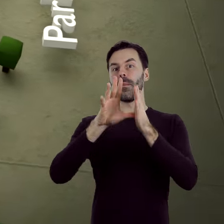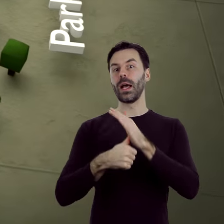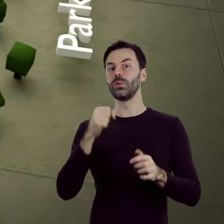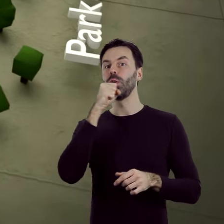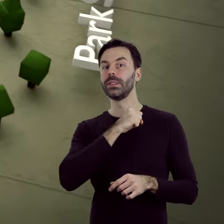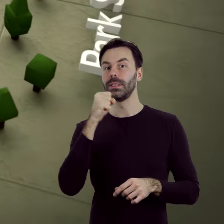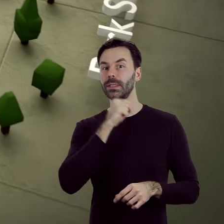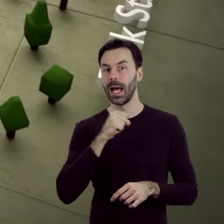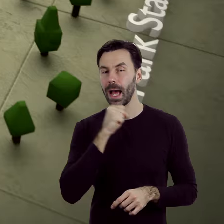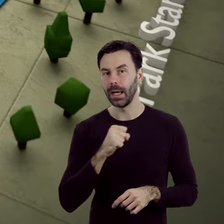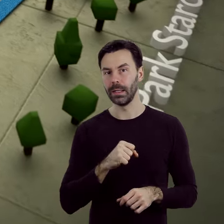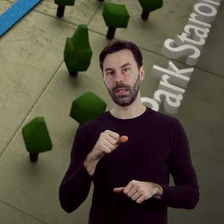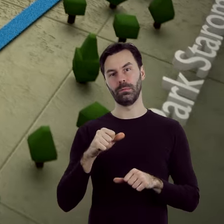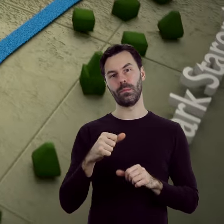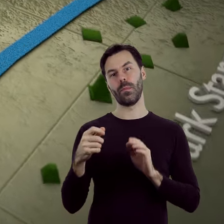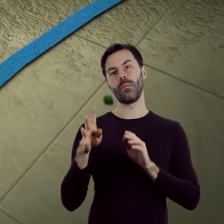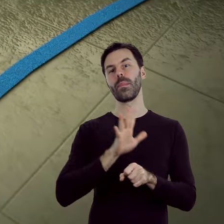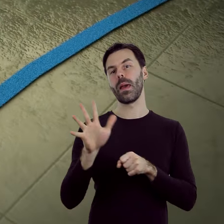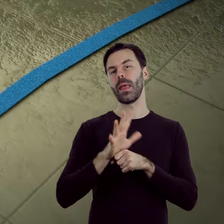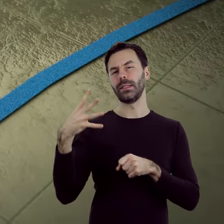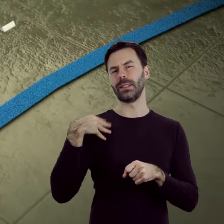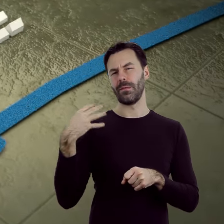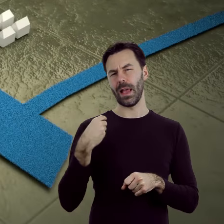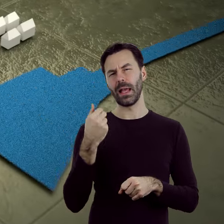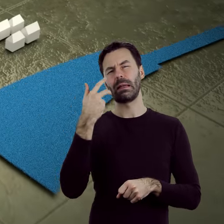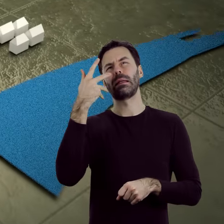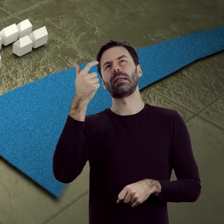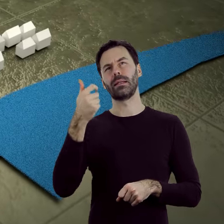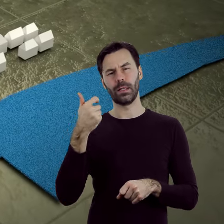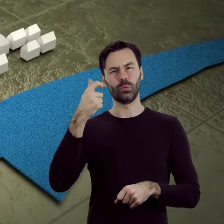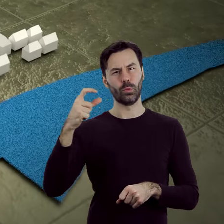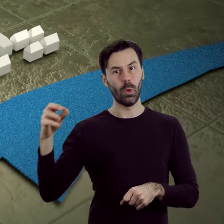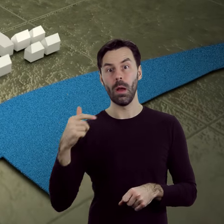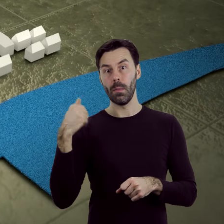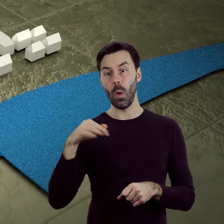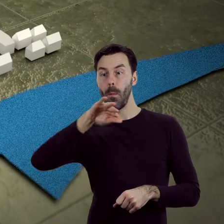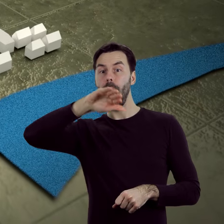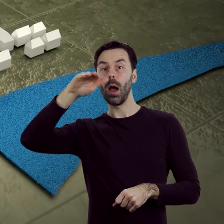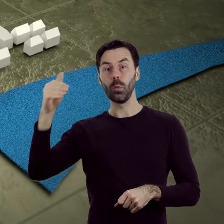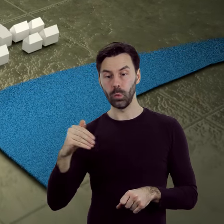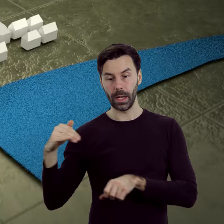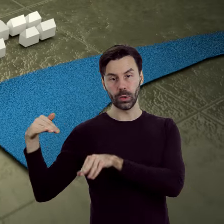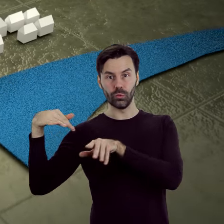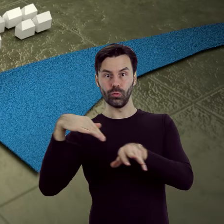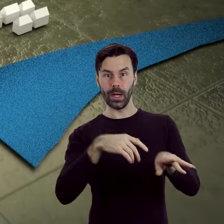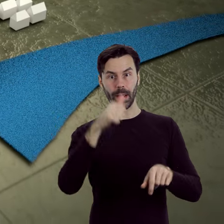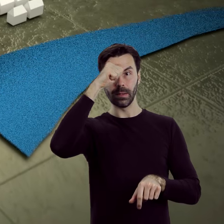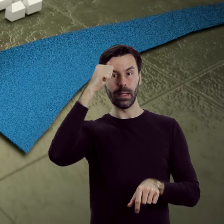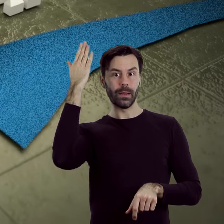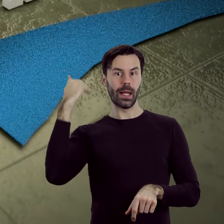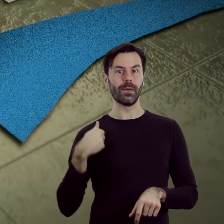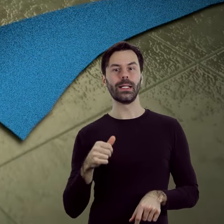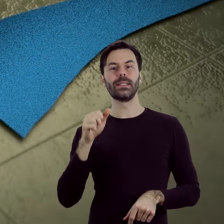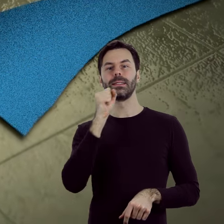miasto, czyli miasteczko Łodzia, od początku XV wieku przez kilka stuleci leżało na pagórku nad rzeczką, zwaną